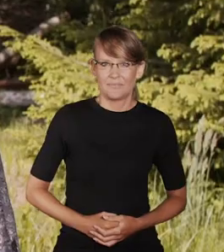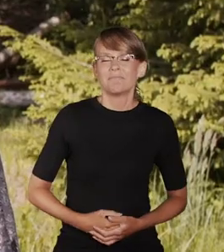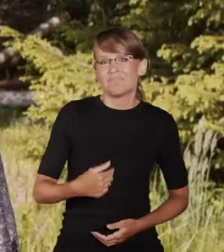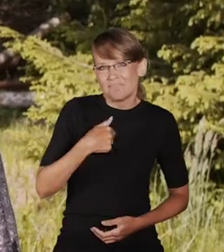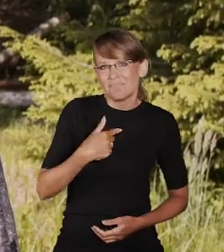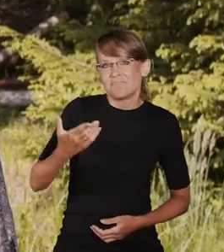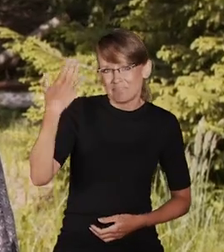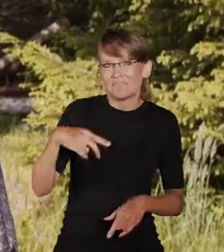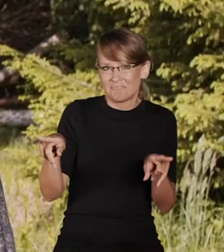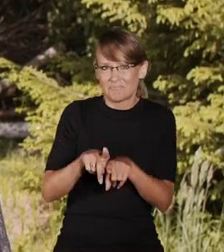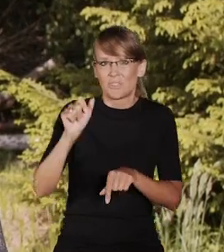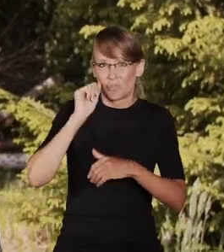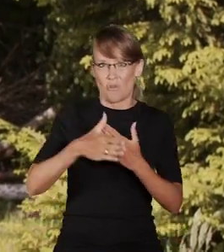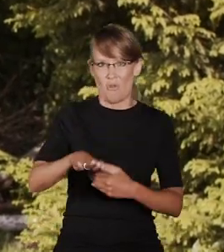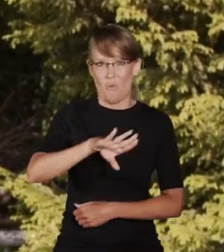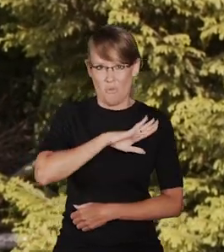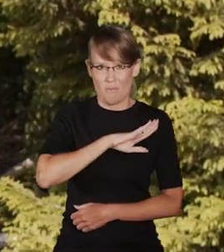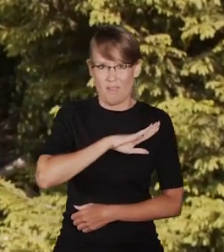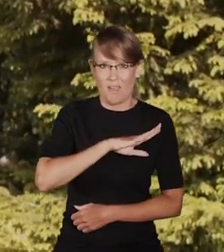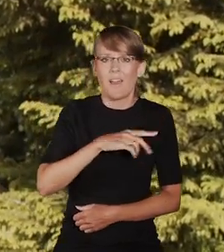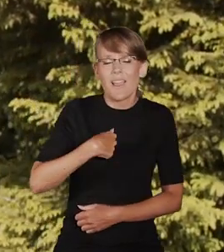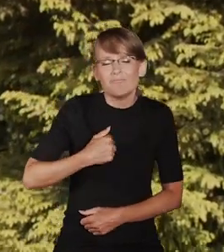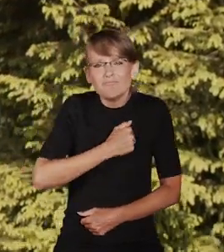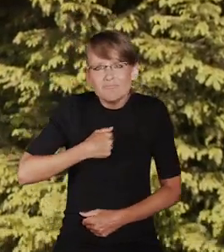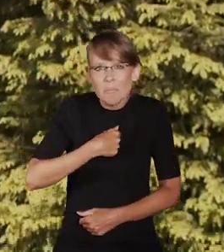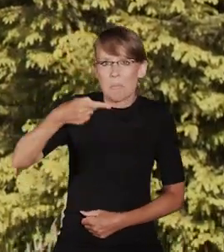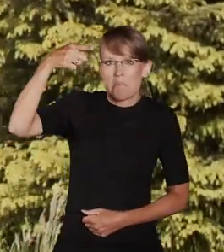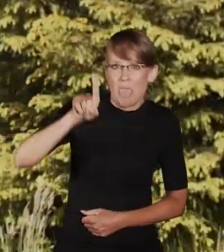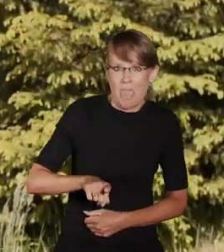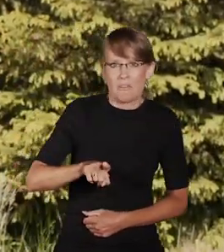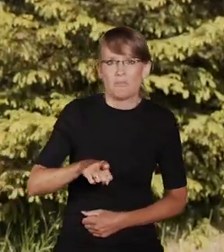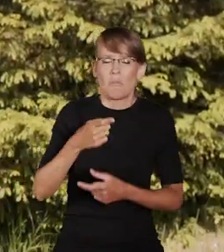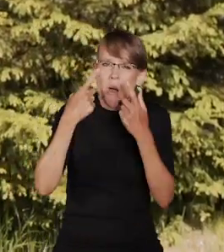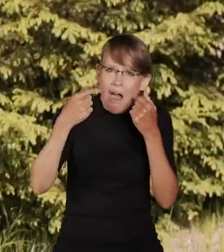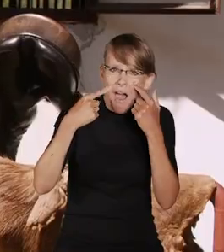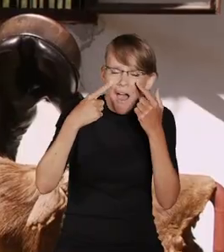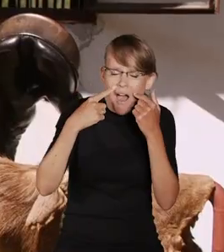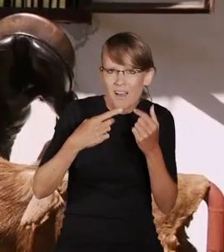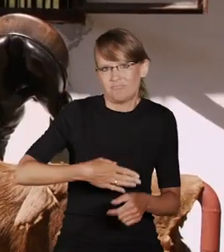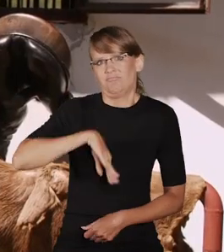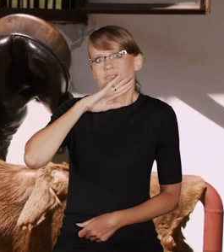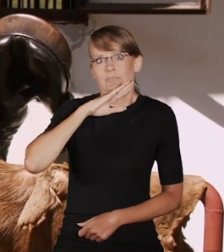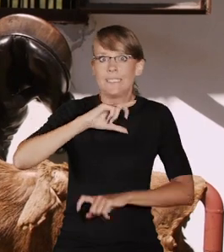duszą. Porozpaczała pani i dość na tym. Żeby całe życie żałobę nosić? Nie.